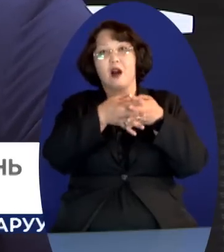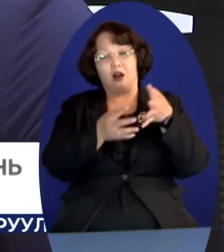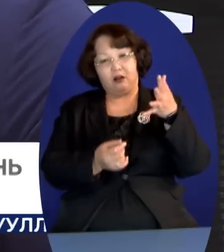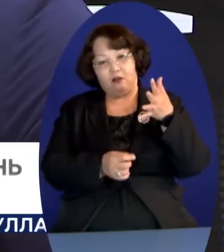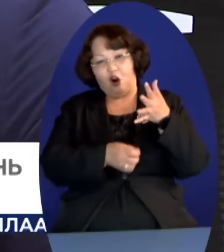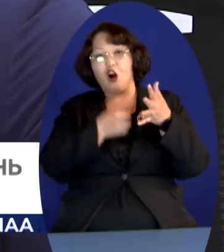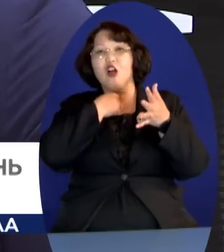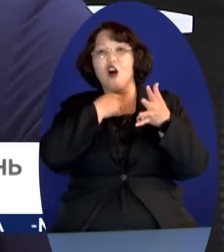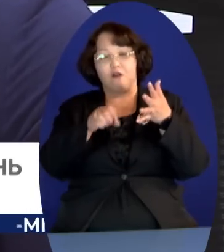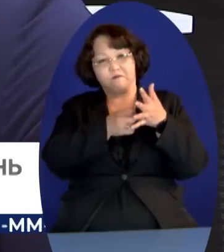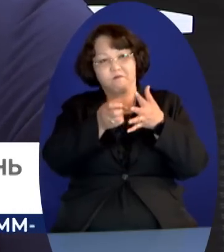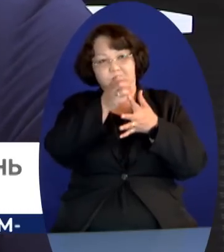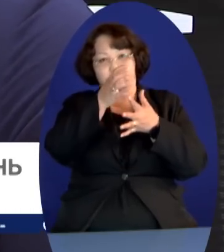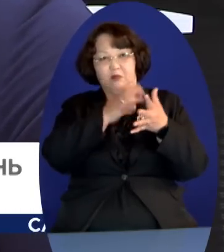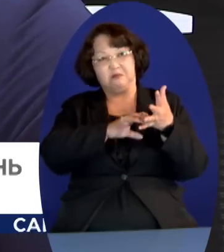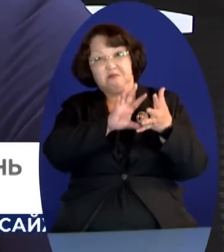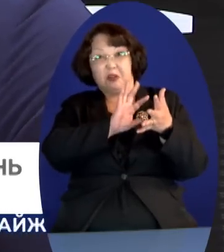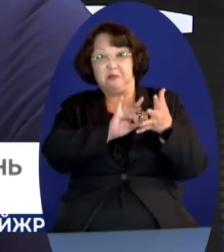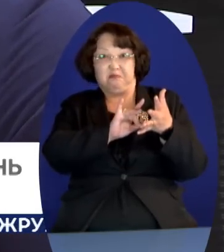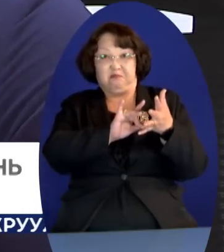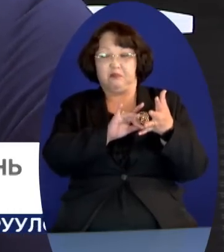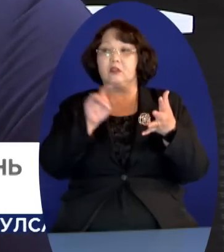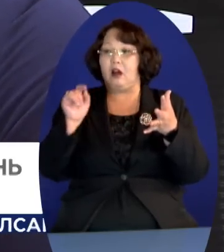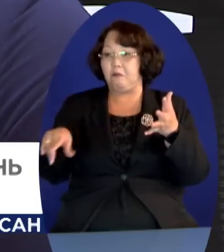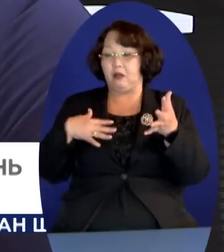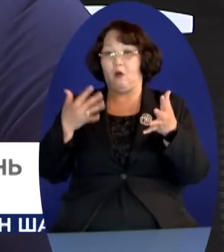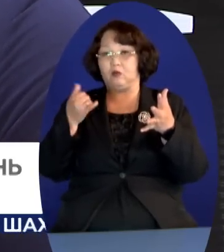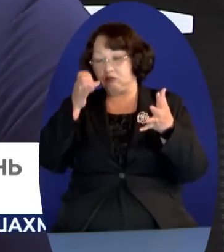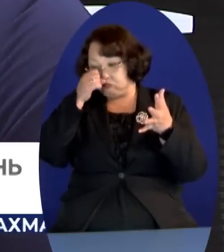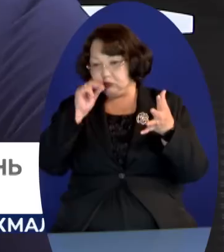одоо хэрэглэгчдийн хүүтэн хэрэглээний хүүтэн усыг хариуцж ярьдаг тийм. А